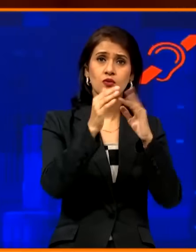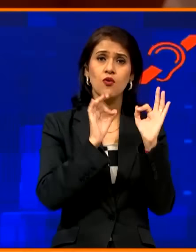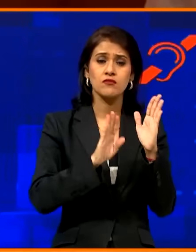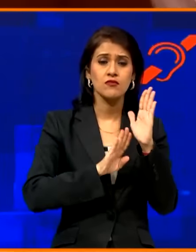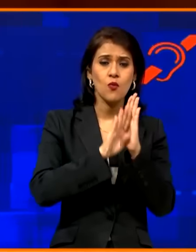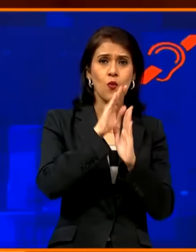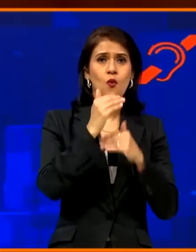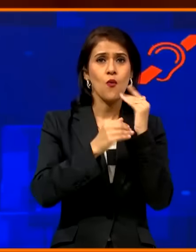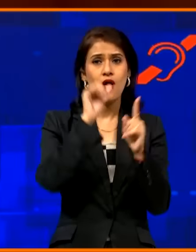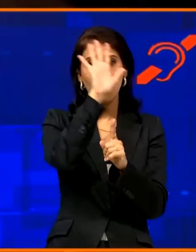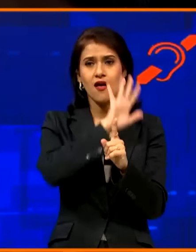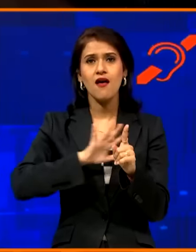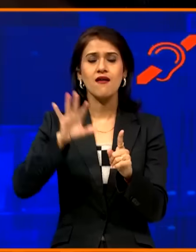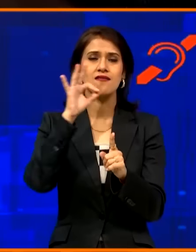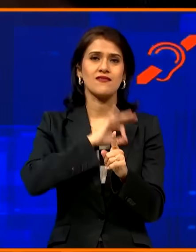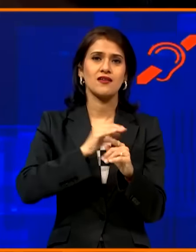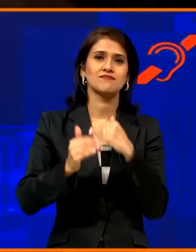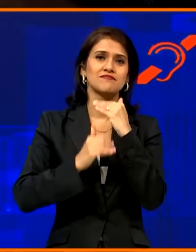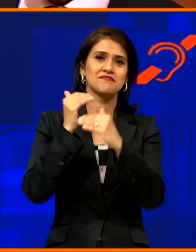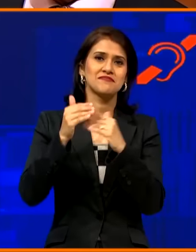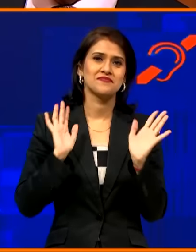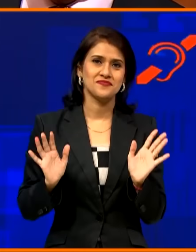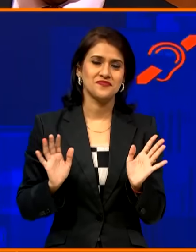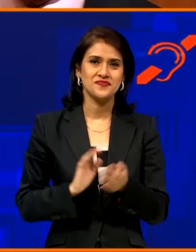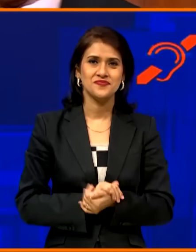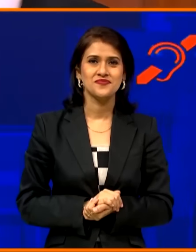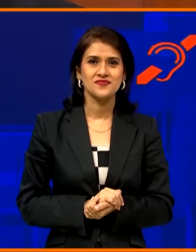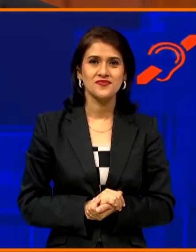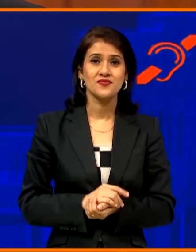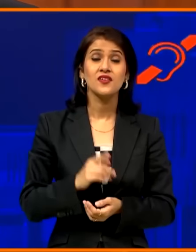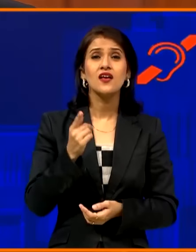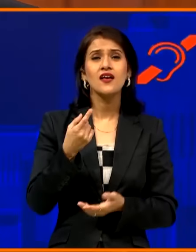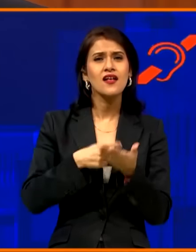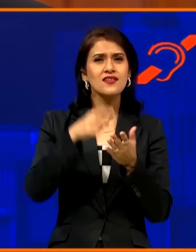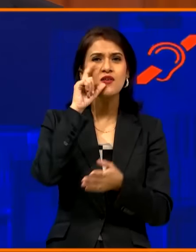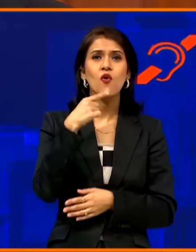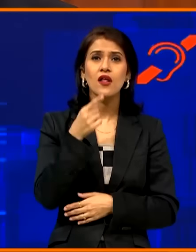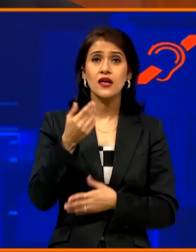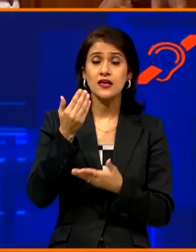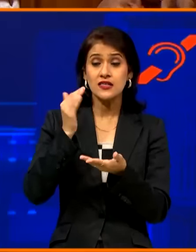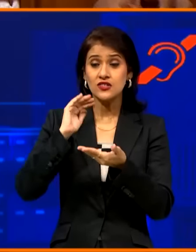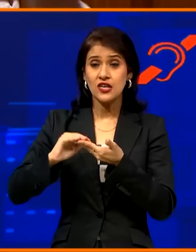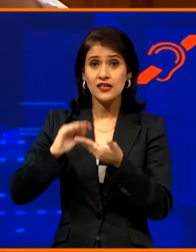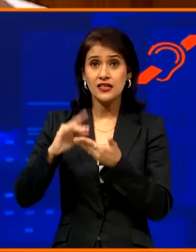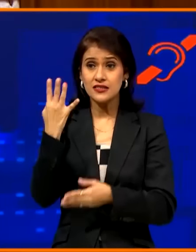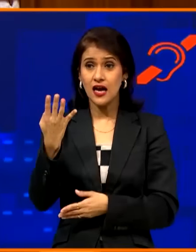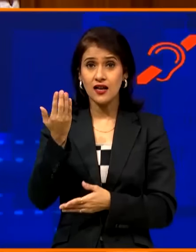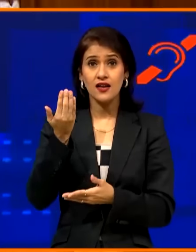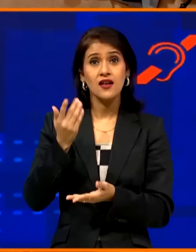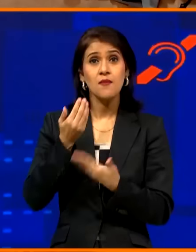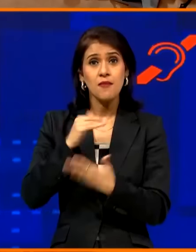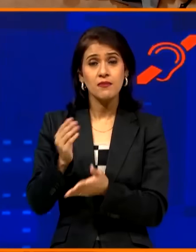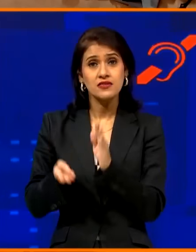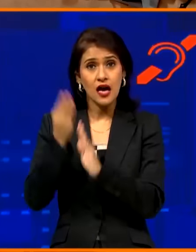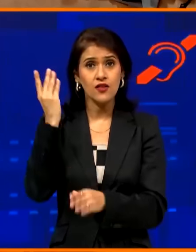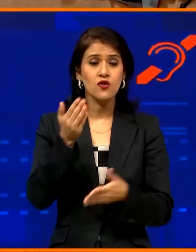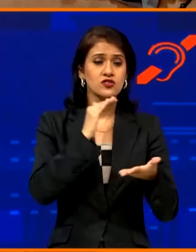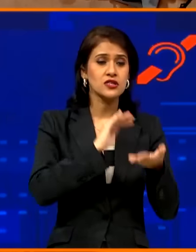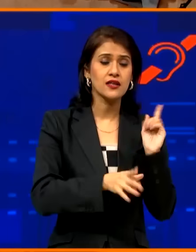भी हो जाएगी मुल्क की तरक्की भी होगी तो जो चार शादियां करेंगे उनके ज्यादा बच्चे होंगे या एक करेगा उसके होंगे प्रचार